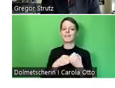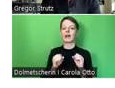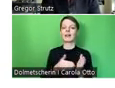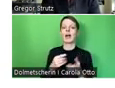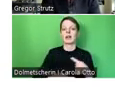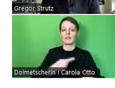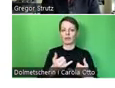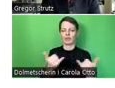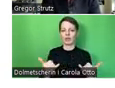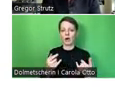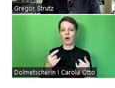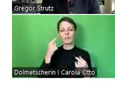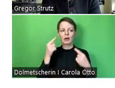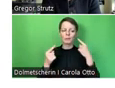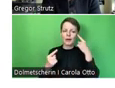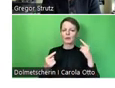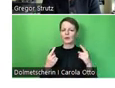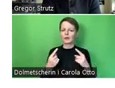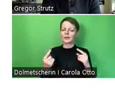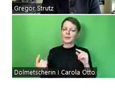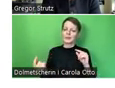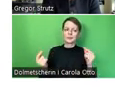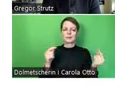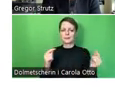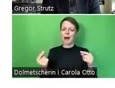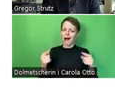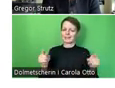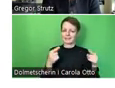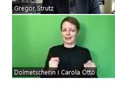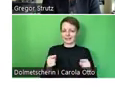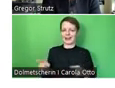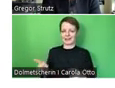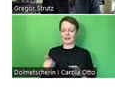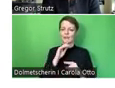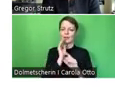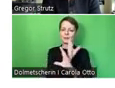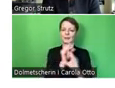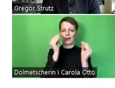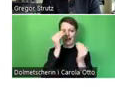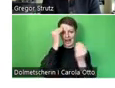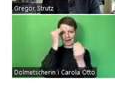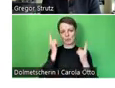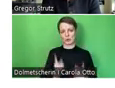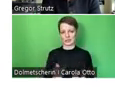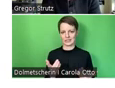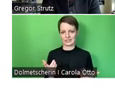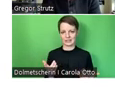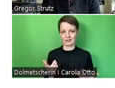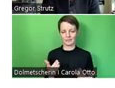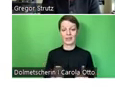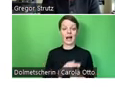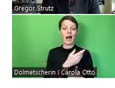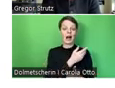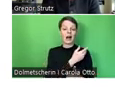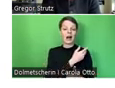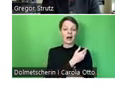Barrierefreiheit. Insofern sollen und müssen wir alle voneinander lernen. Und das Ganze soll einerseits Ihnen und